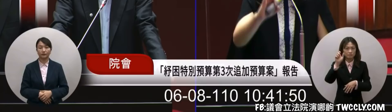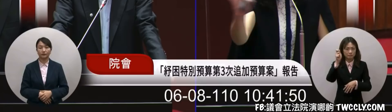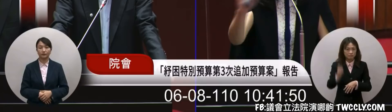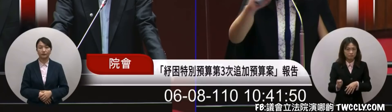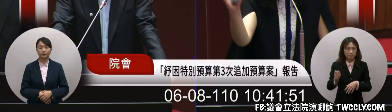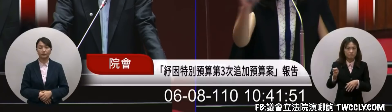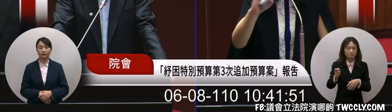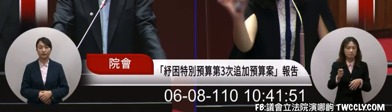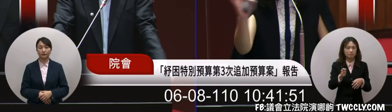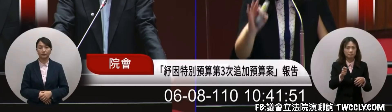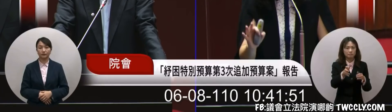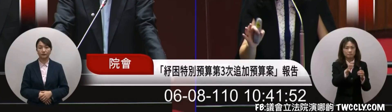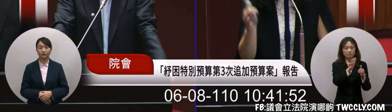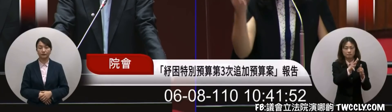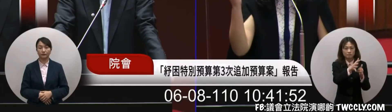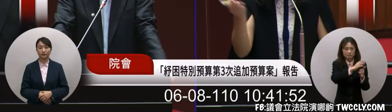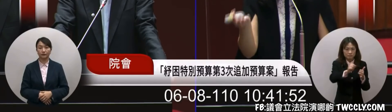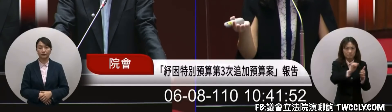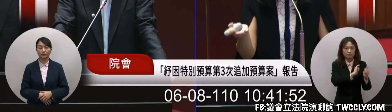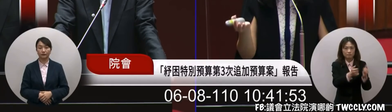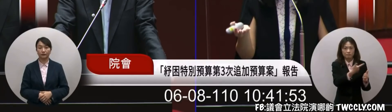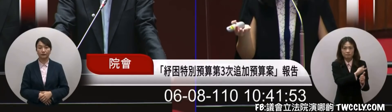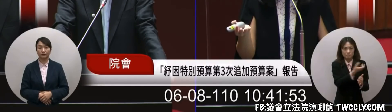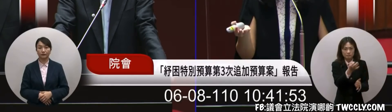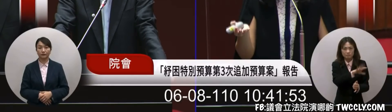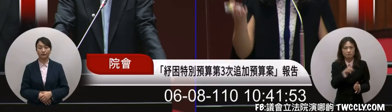费，根本没有好好计算过，因为你没有